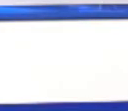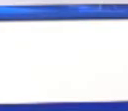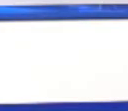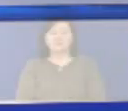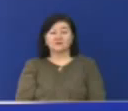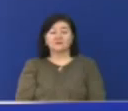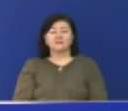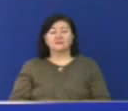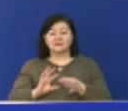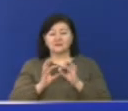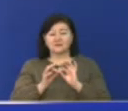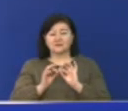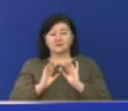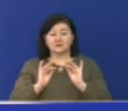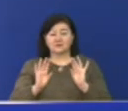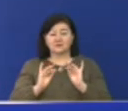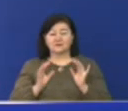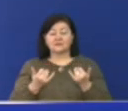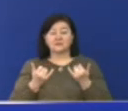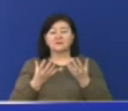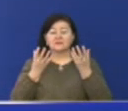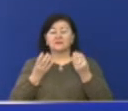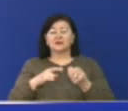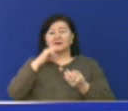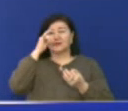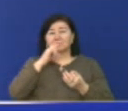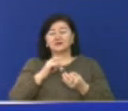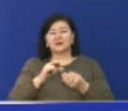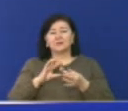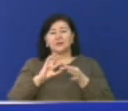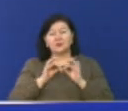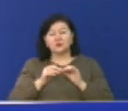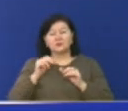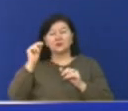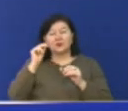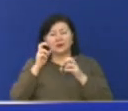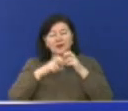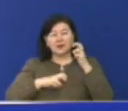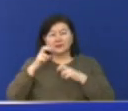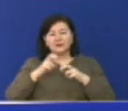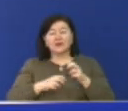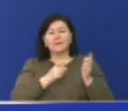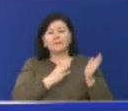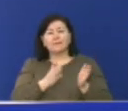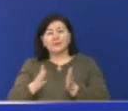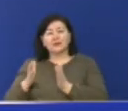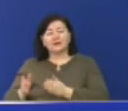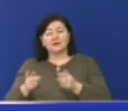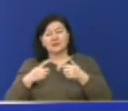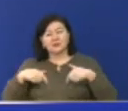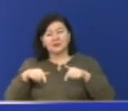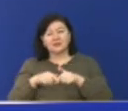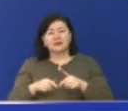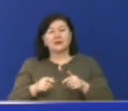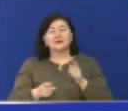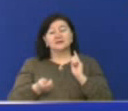А теперь обо всем по порядку. На сегодняшний день в Казахстане идет активное обсуждение концепции законопроекта о порядке организации и проведения